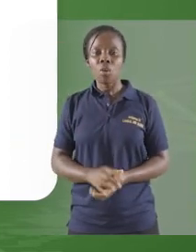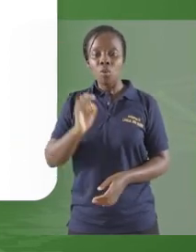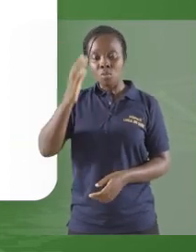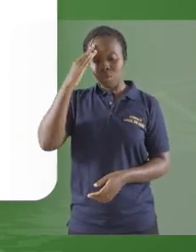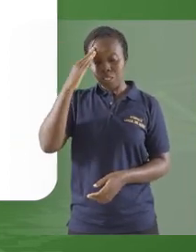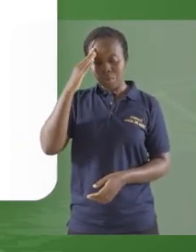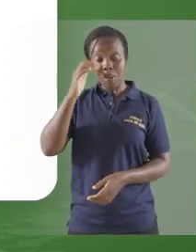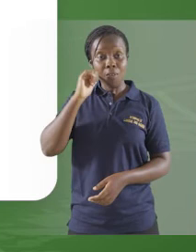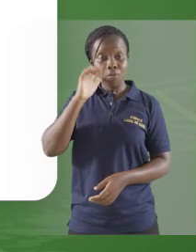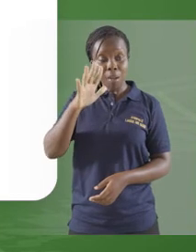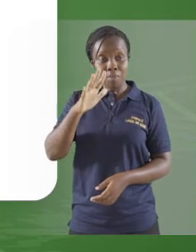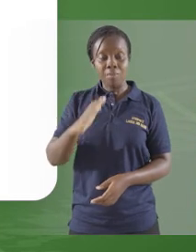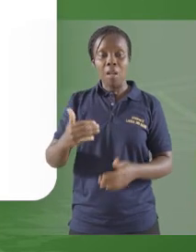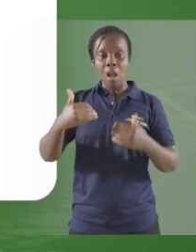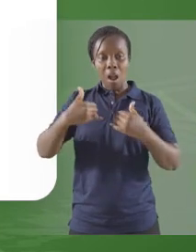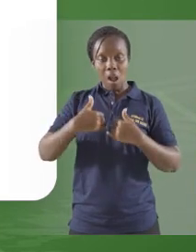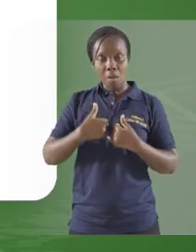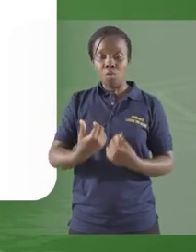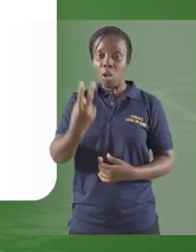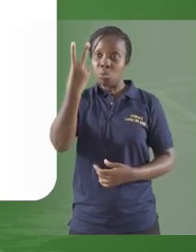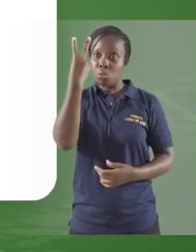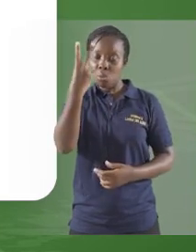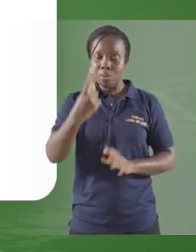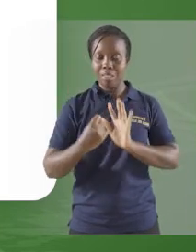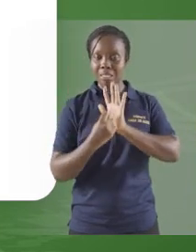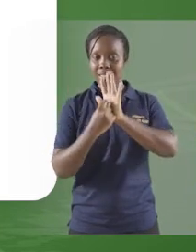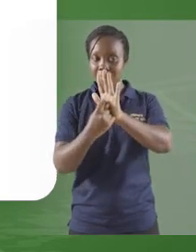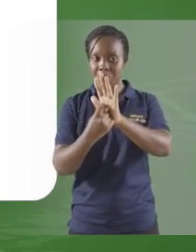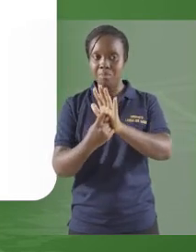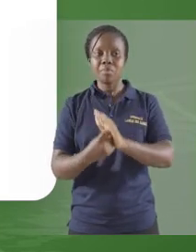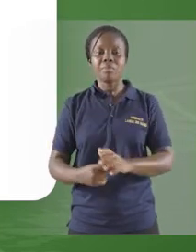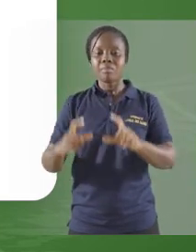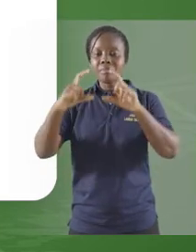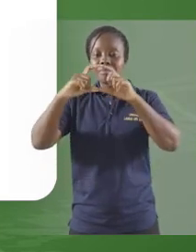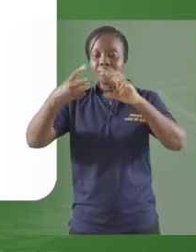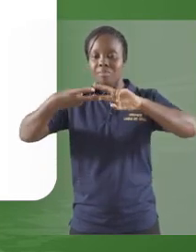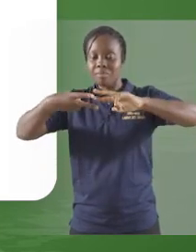2, 1, nous avons deux types de gamètes.